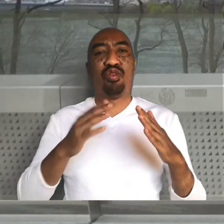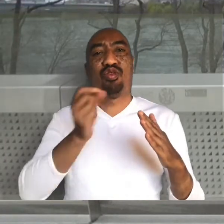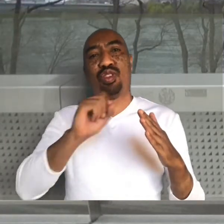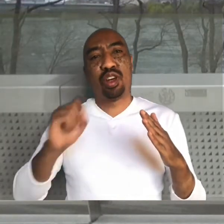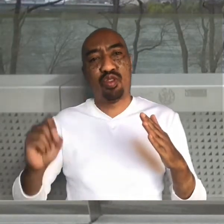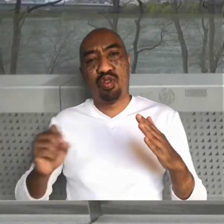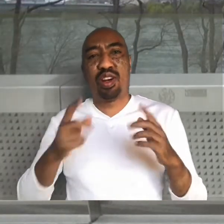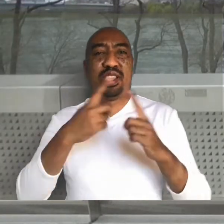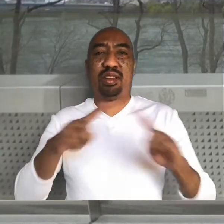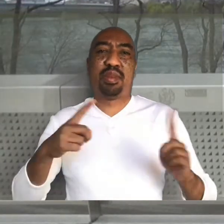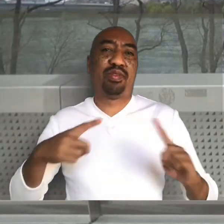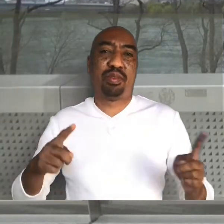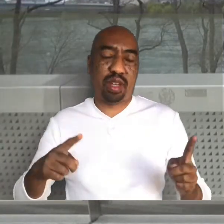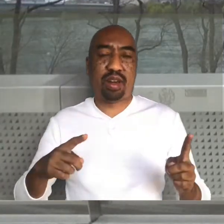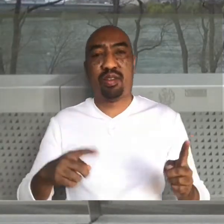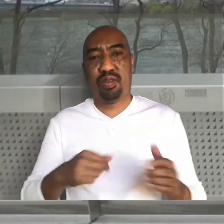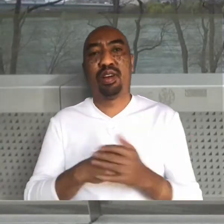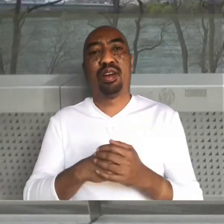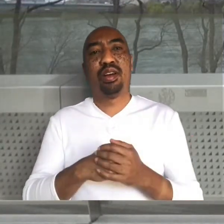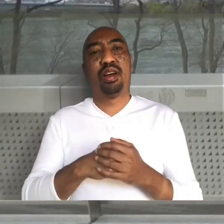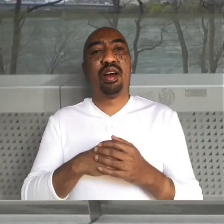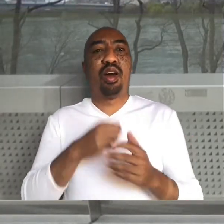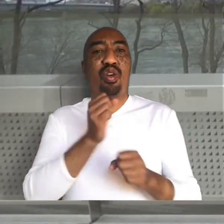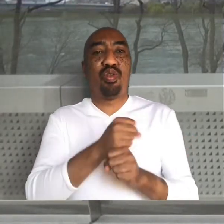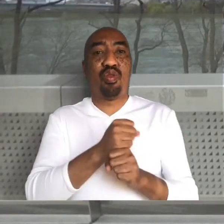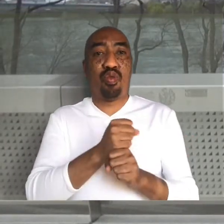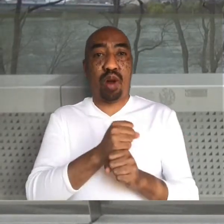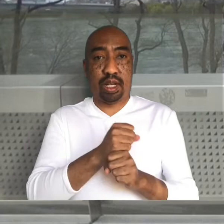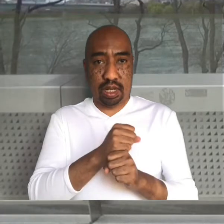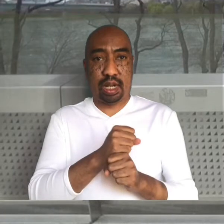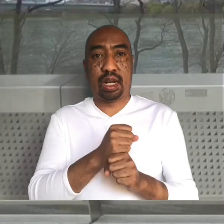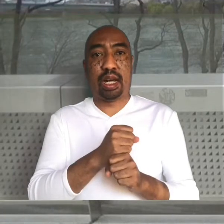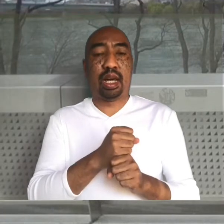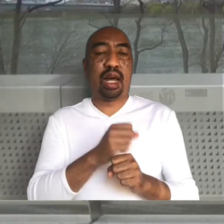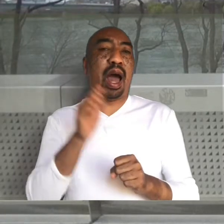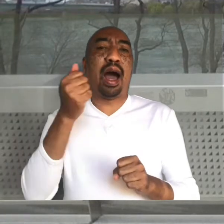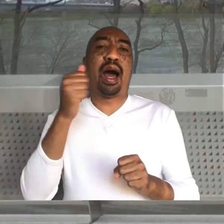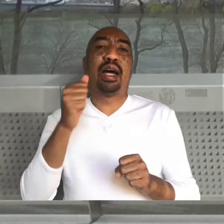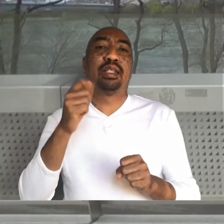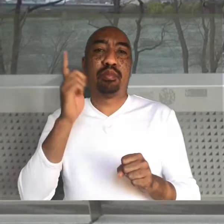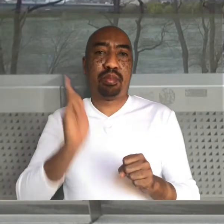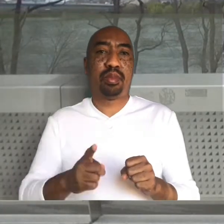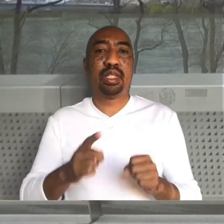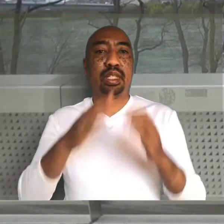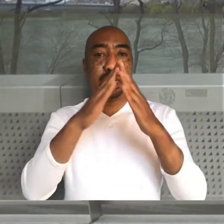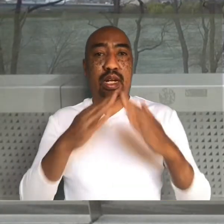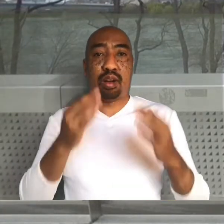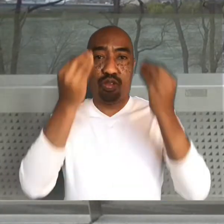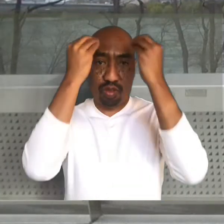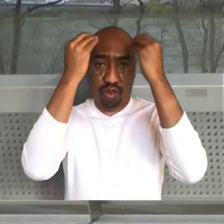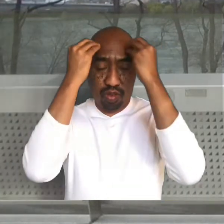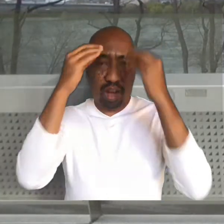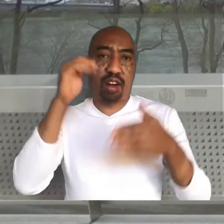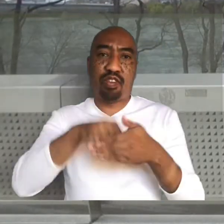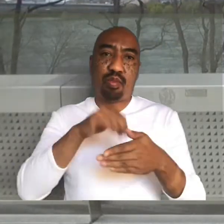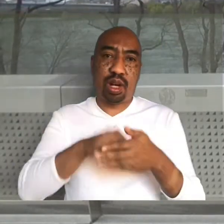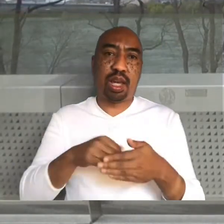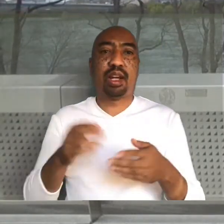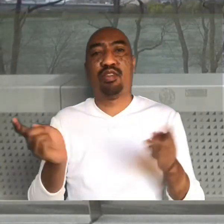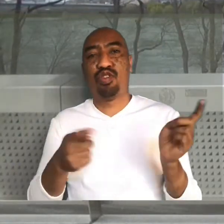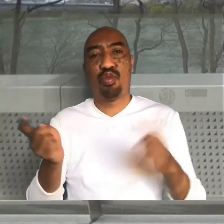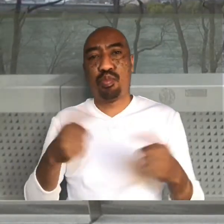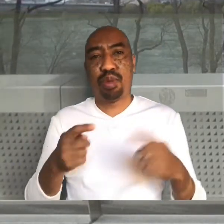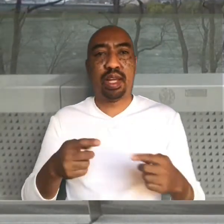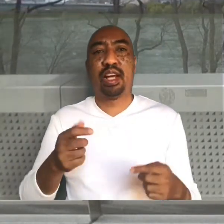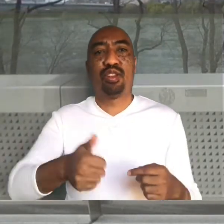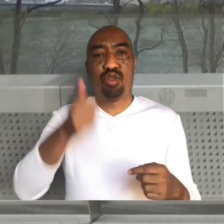servisy ananantsika, zany hoe ireo ohatra hoe ireo trano fiofana, toeram-piofanana samihafa, fambolena, fiompiana, ho